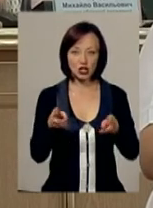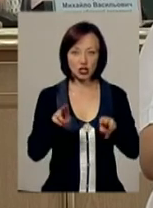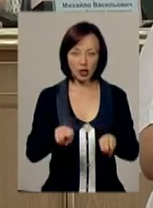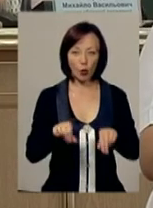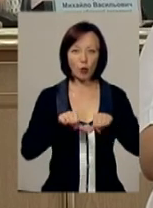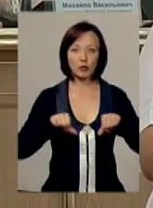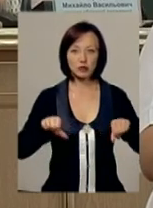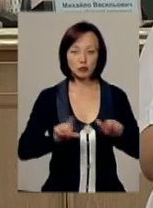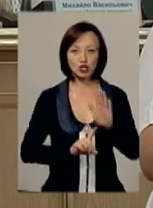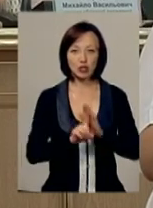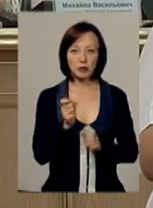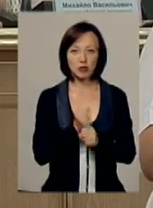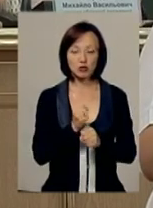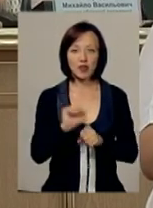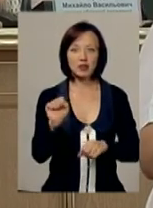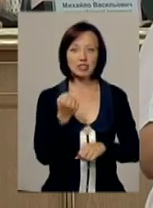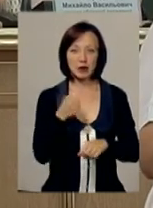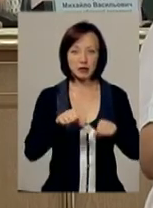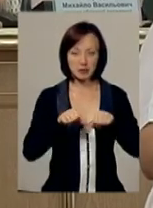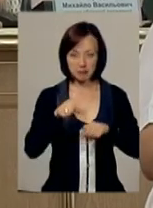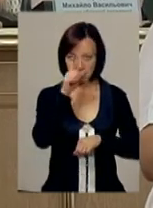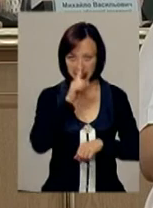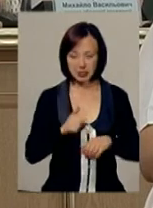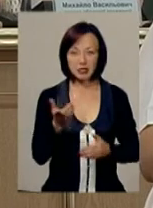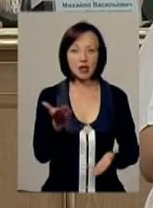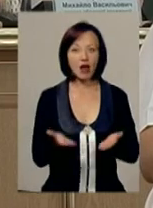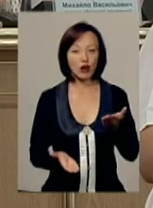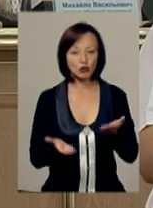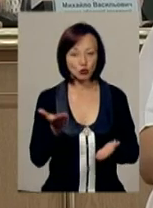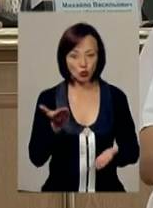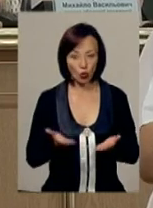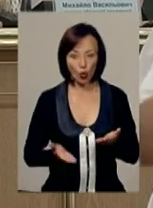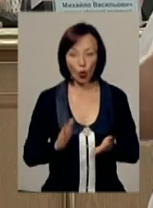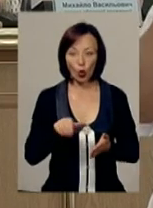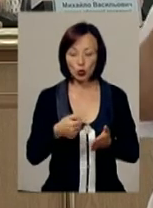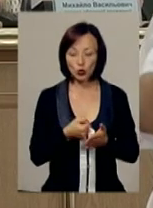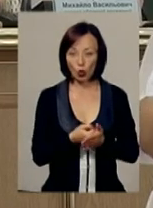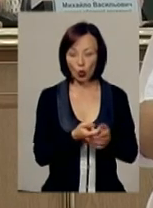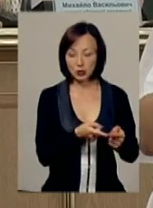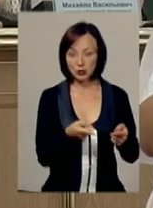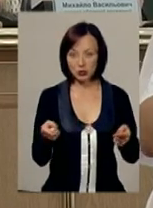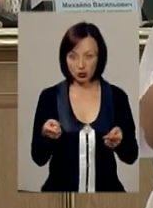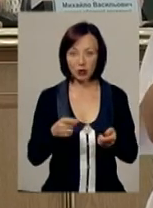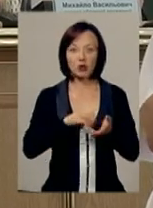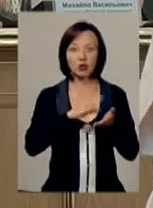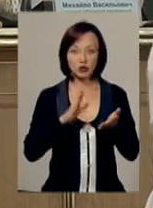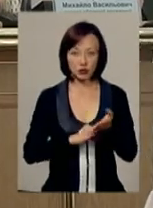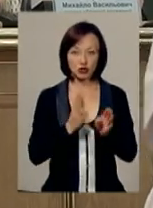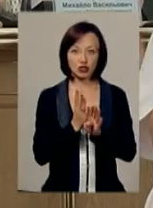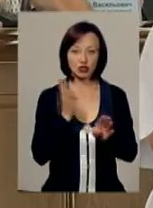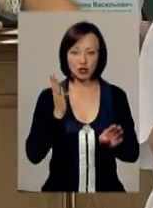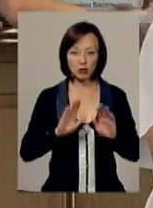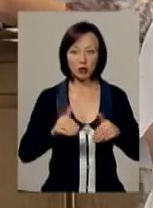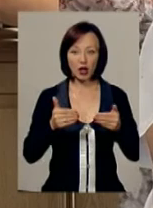комісії починають працювати в серпні місяці. Якщо до цього часу стануть на чергу, відповідно до черги, за